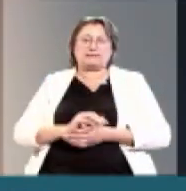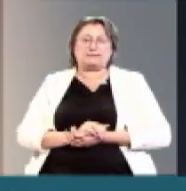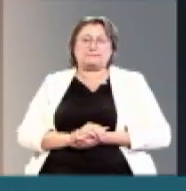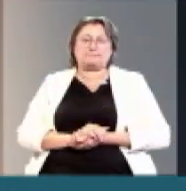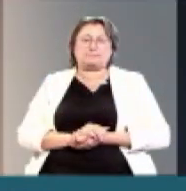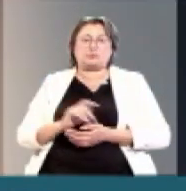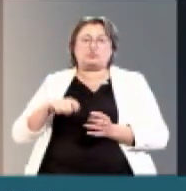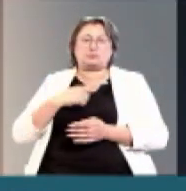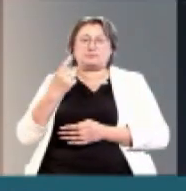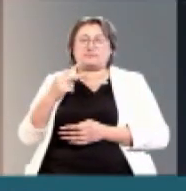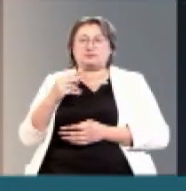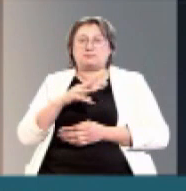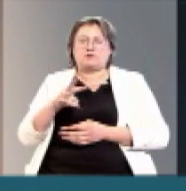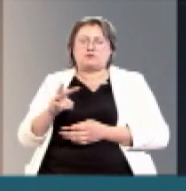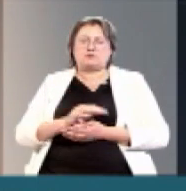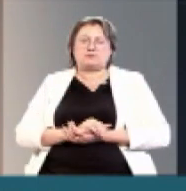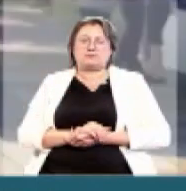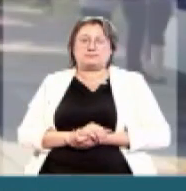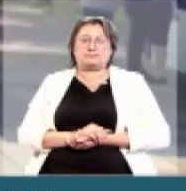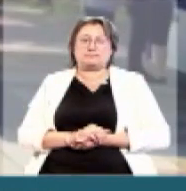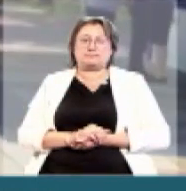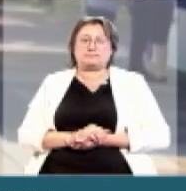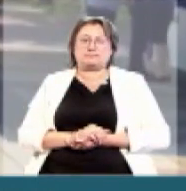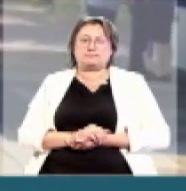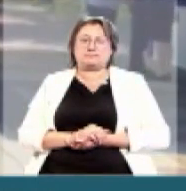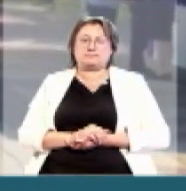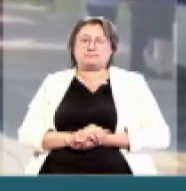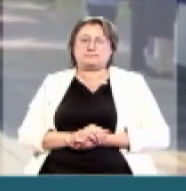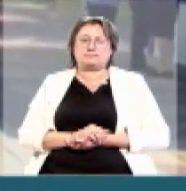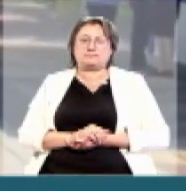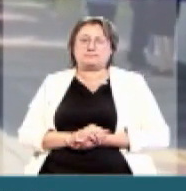тіркелген. Келтірілген шығын 20 миллион теңгеден асты.